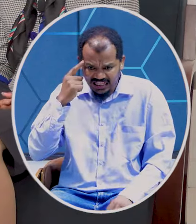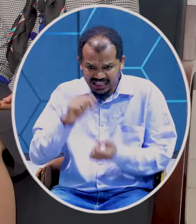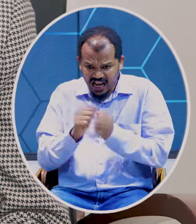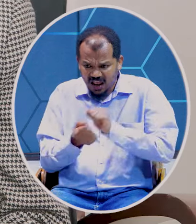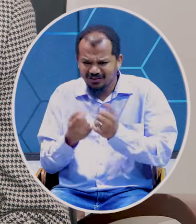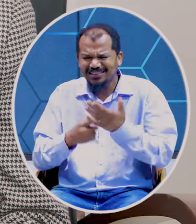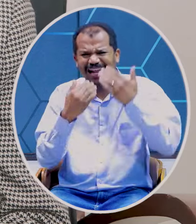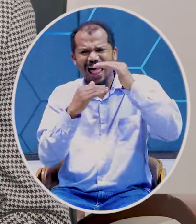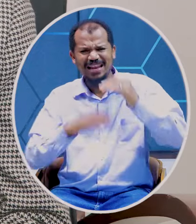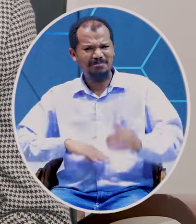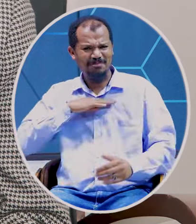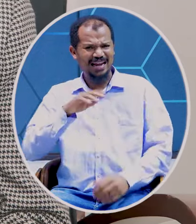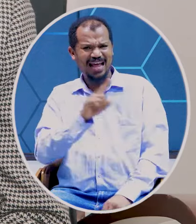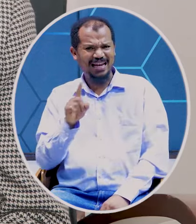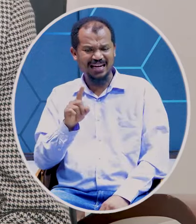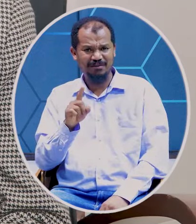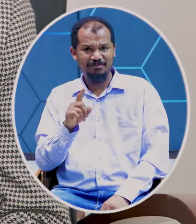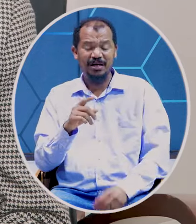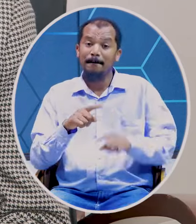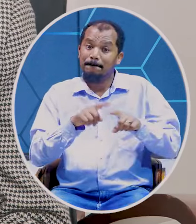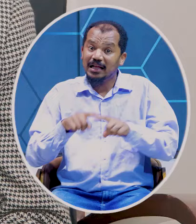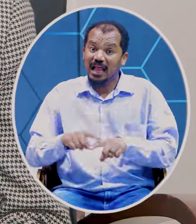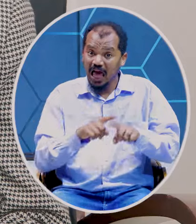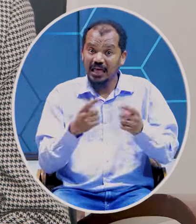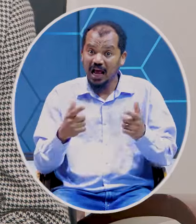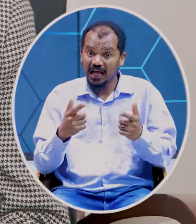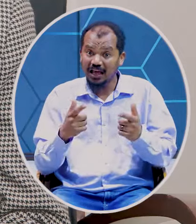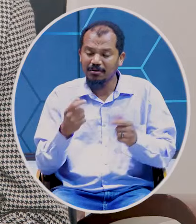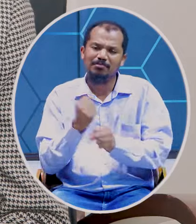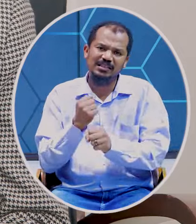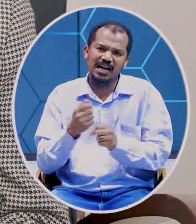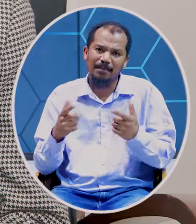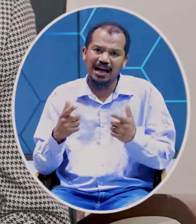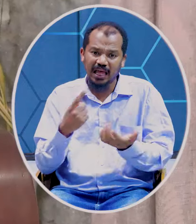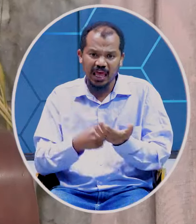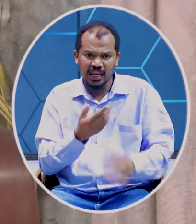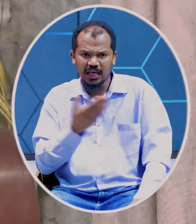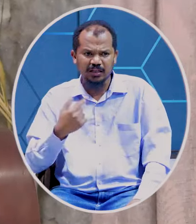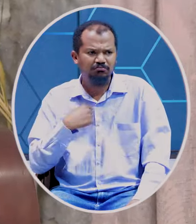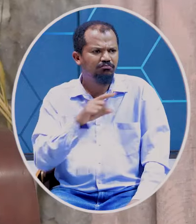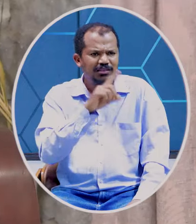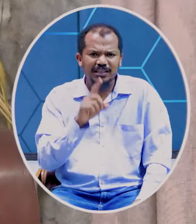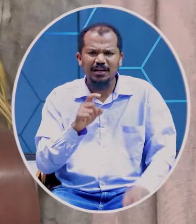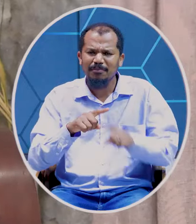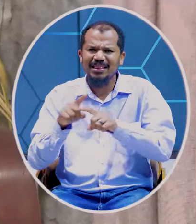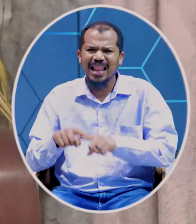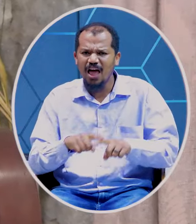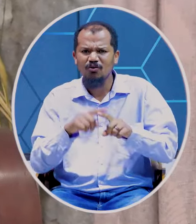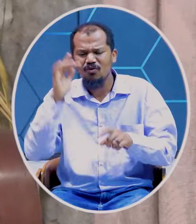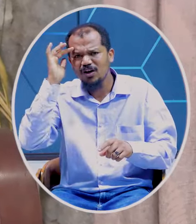የአስተሳሰብ ለውጥ ያን ያህል የሚያረካ አይደለም እና በተለያየ አጋጣሚ እኛም በስራ አጋጣሚ ይሄንን ነገር ስንጠይቅ